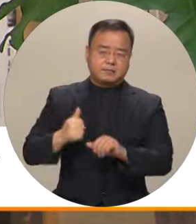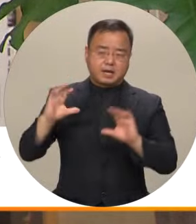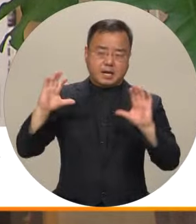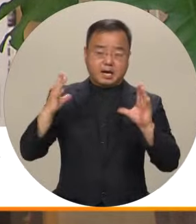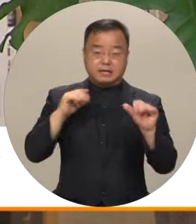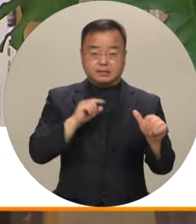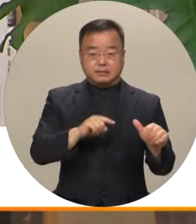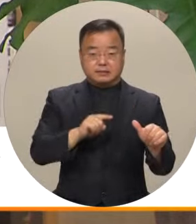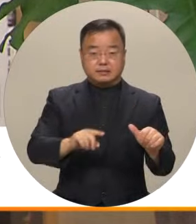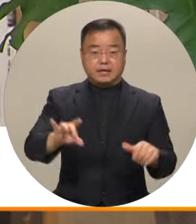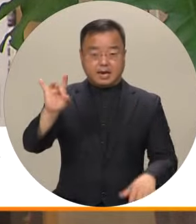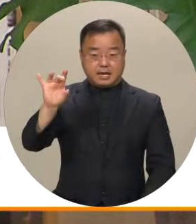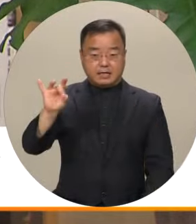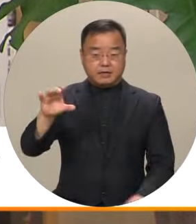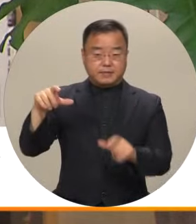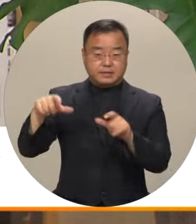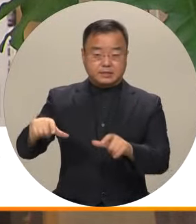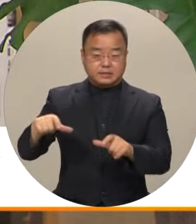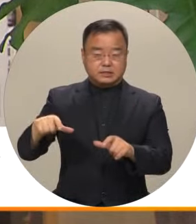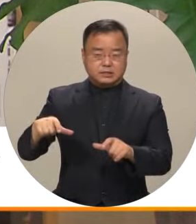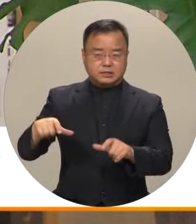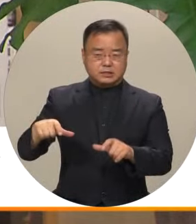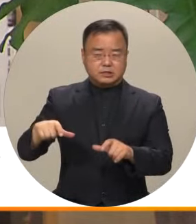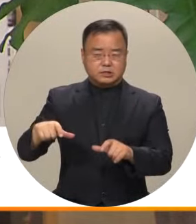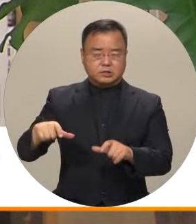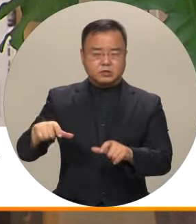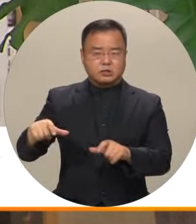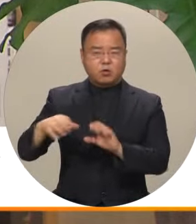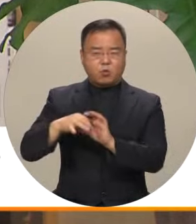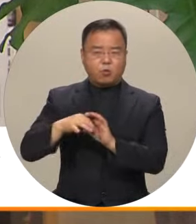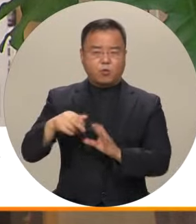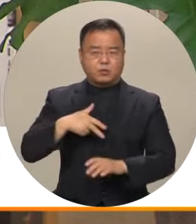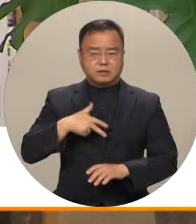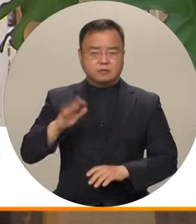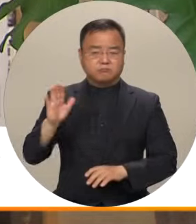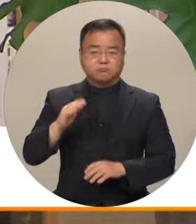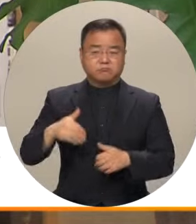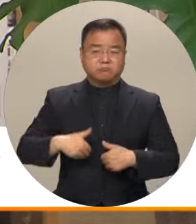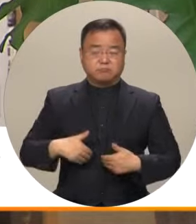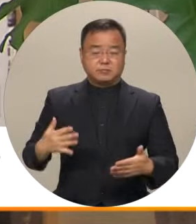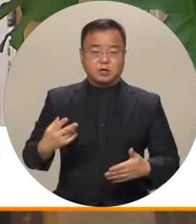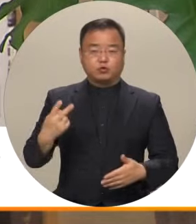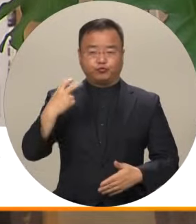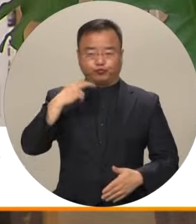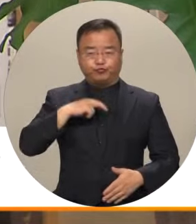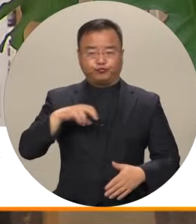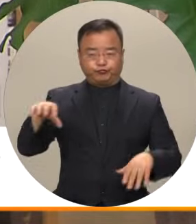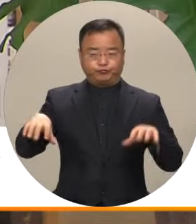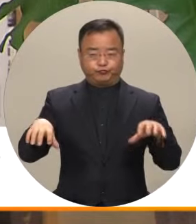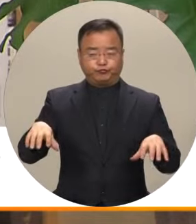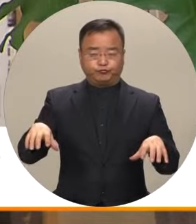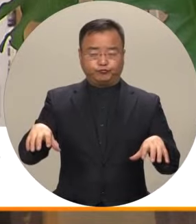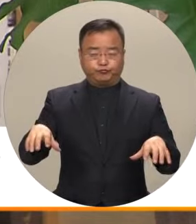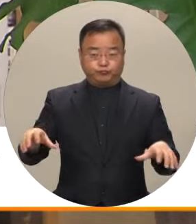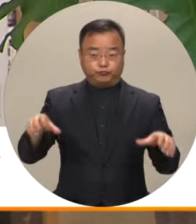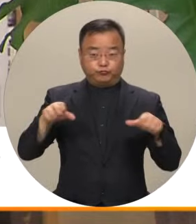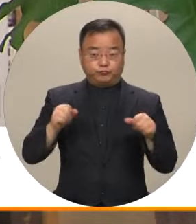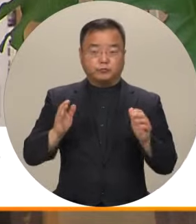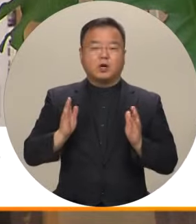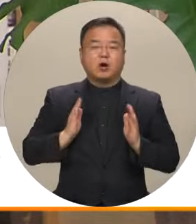하나의에 지역 정체성만이 가질 필요는 없다고 생각합니다 두 개의 지역 정체성을 저는 갖는 것도